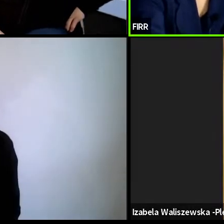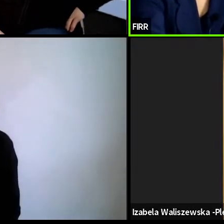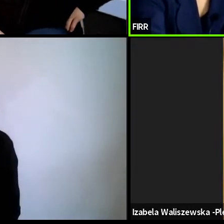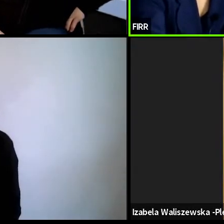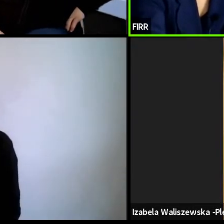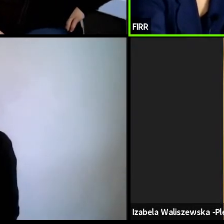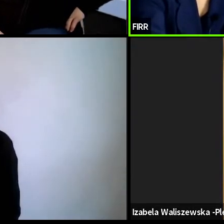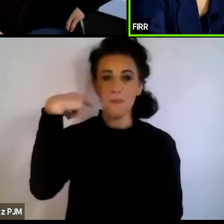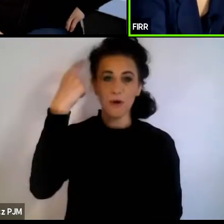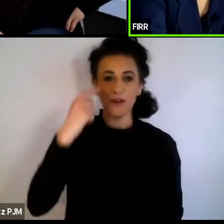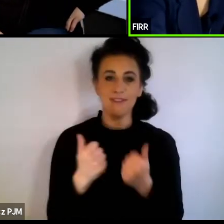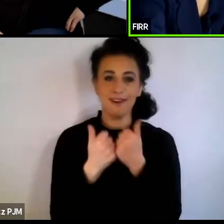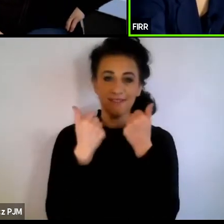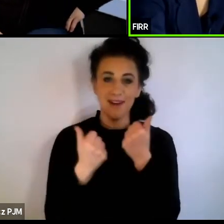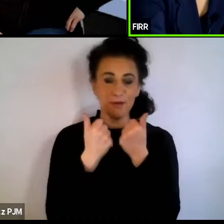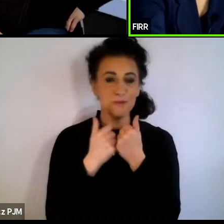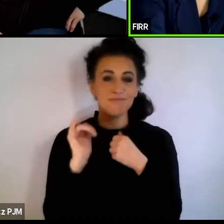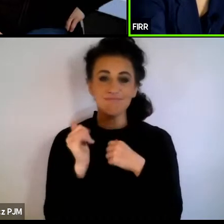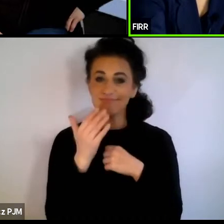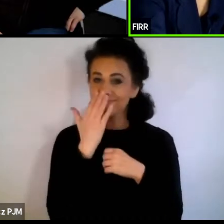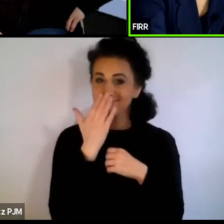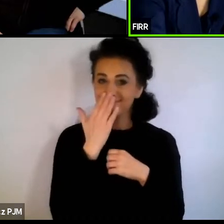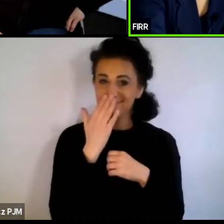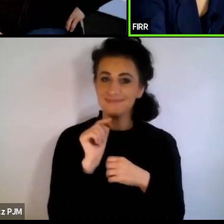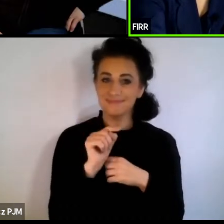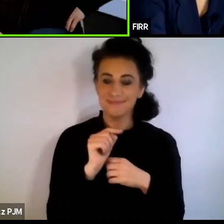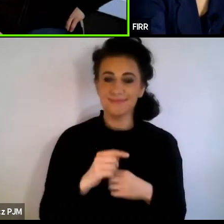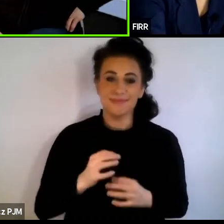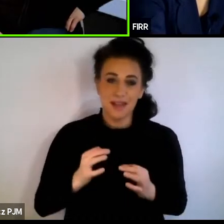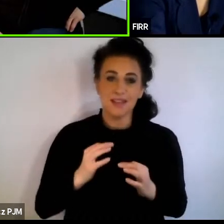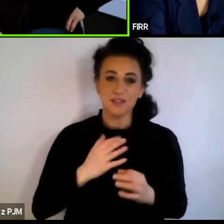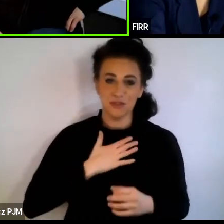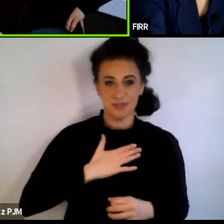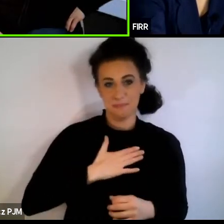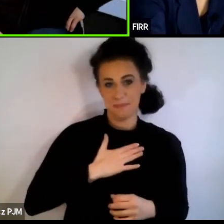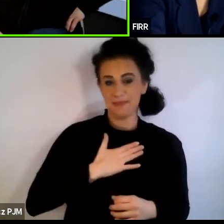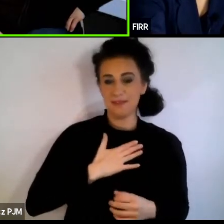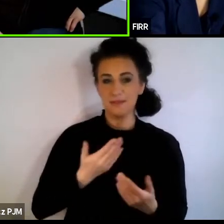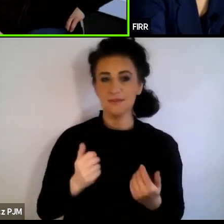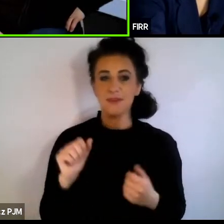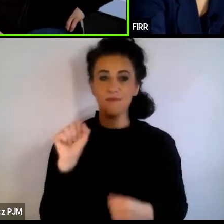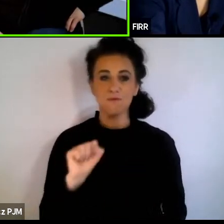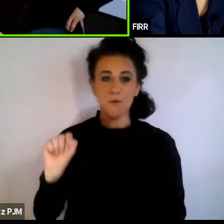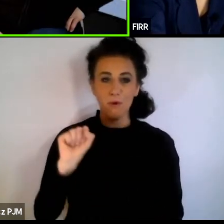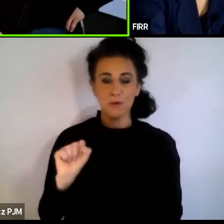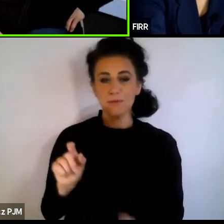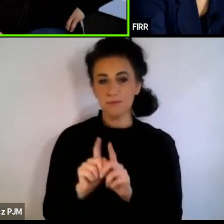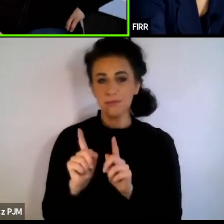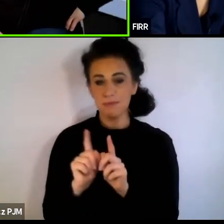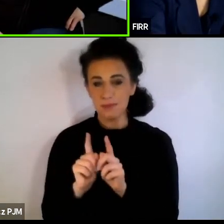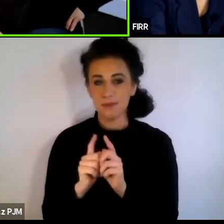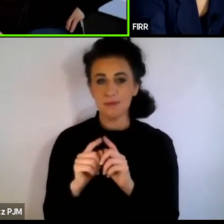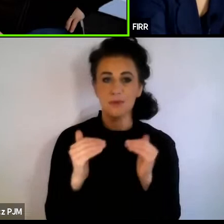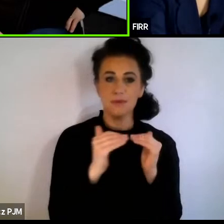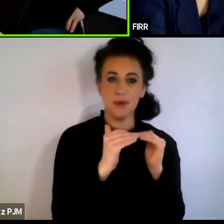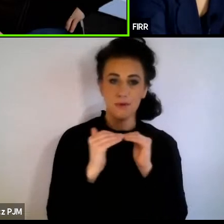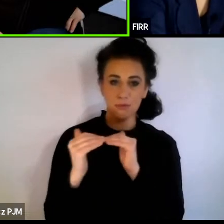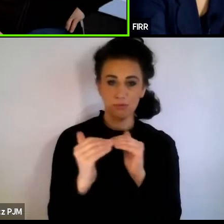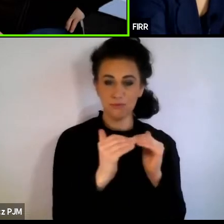Chłodnie, ale słonecznie. Także dzisiaj sympatycznie. Wrocław tak samo, minus 4 stopnie, ale z dużym